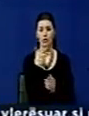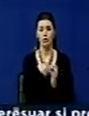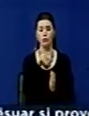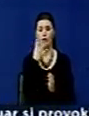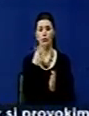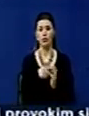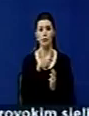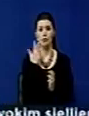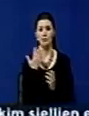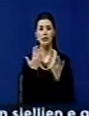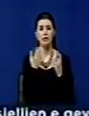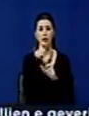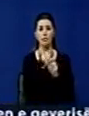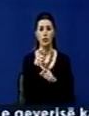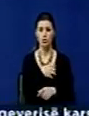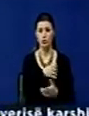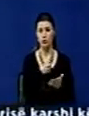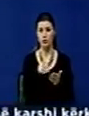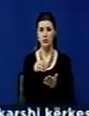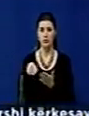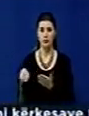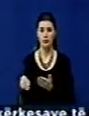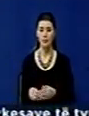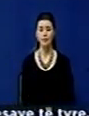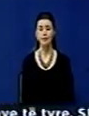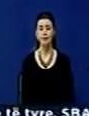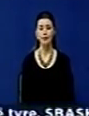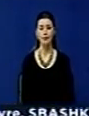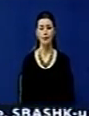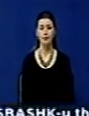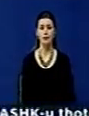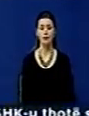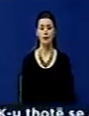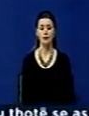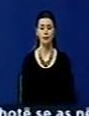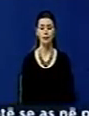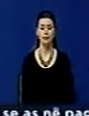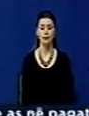dhe 15. Zoti Abrashi, keni fjalën.